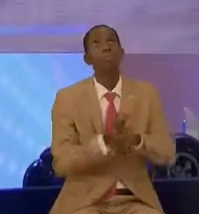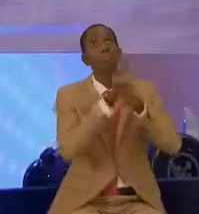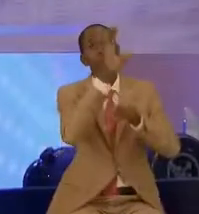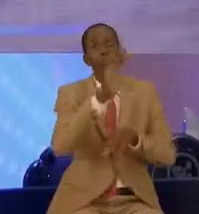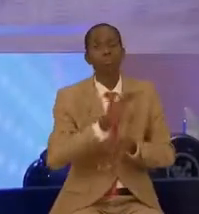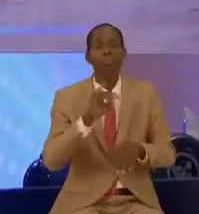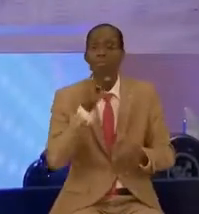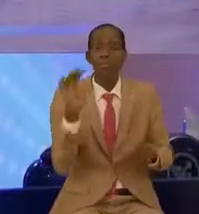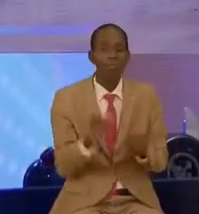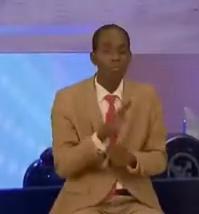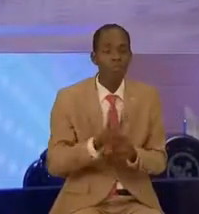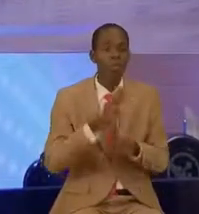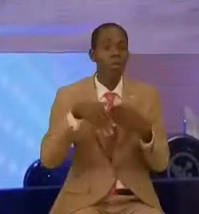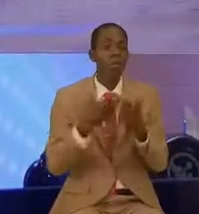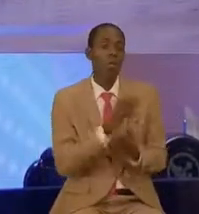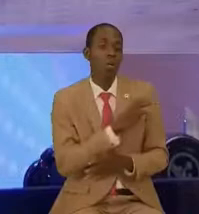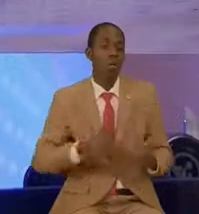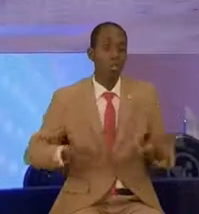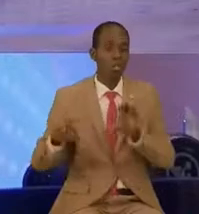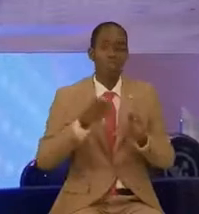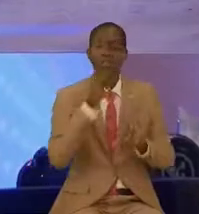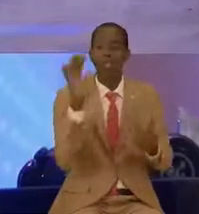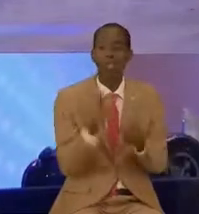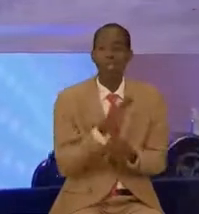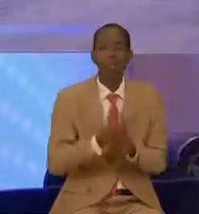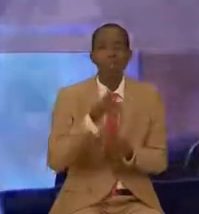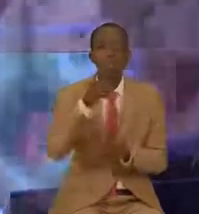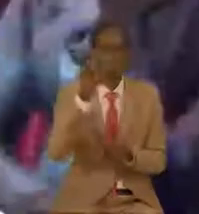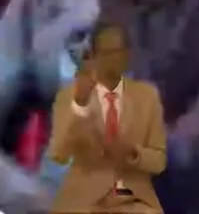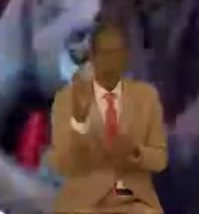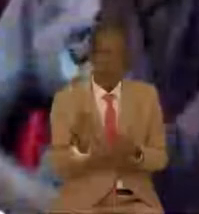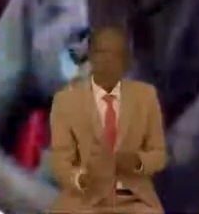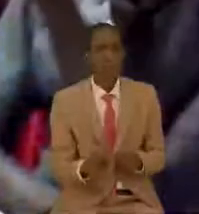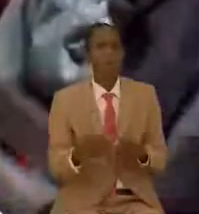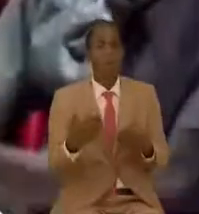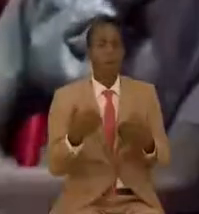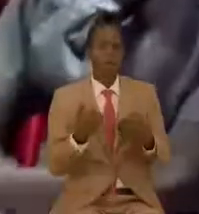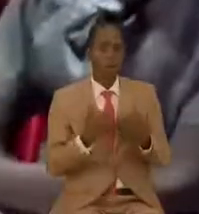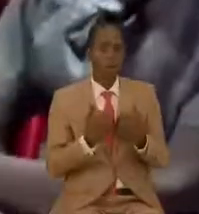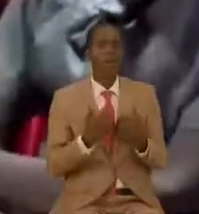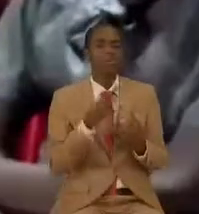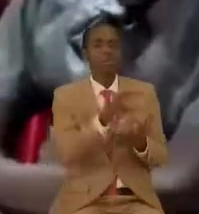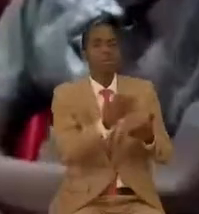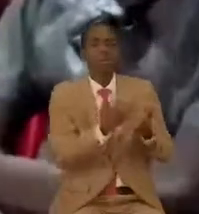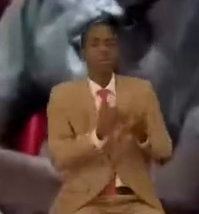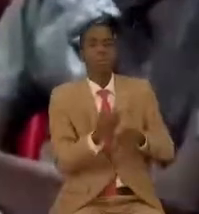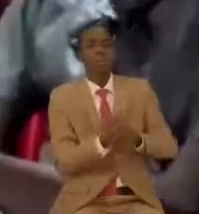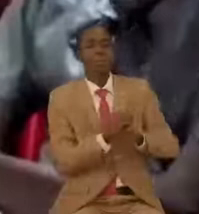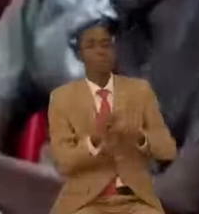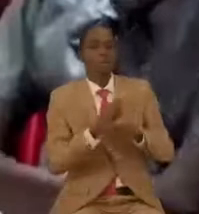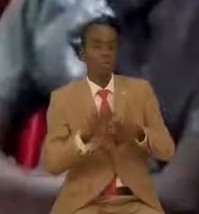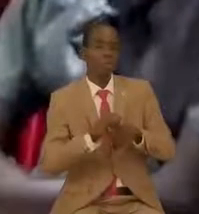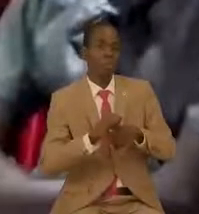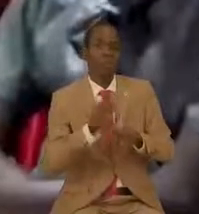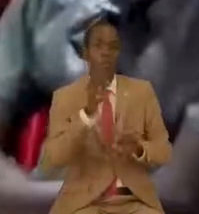assez, que tout ce que Christ a fait ne suffit pas, qu'on doit ajouter leur dogme. Si vous